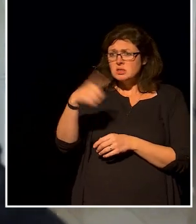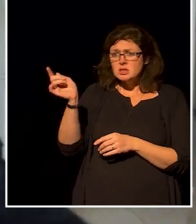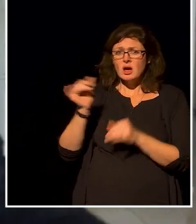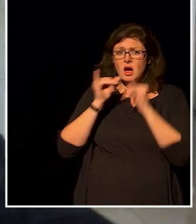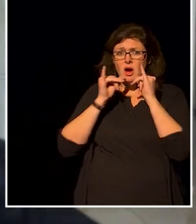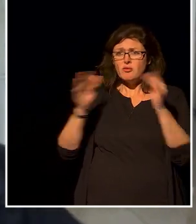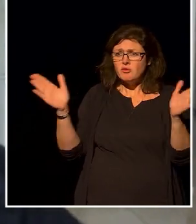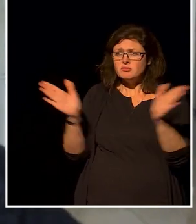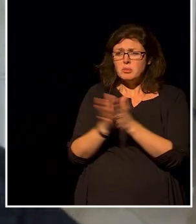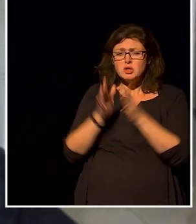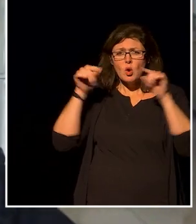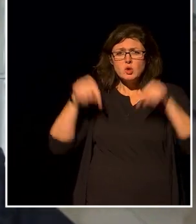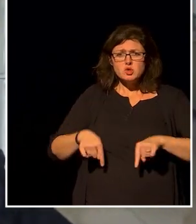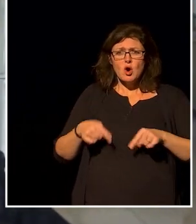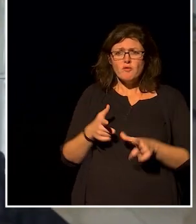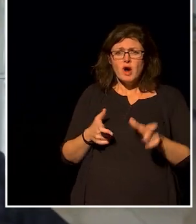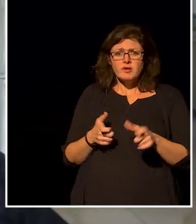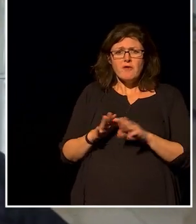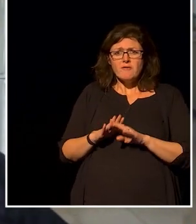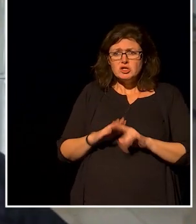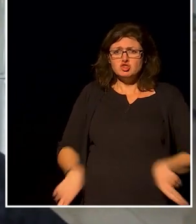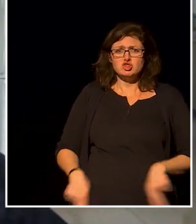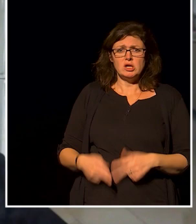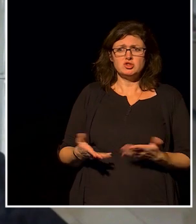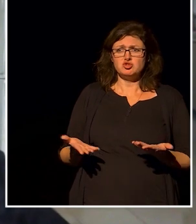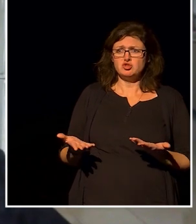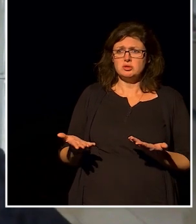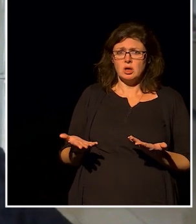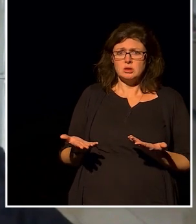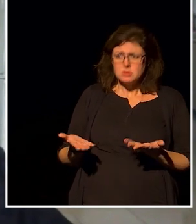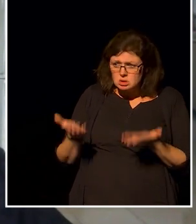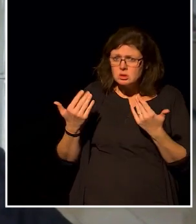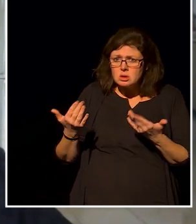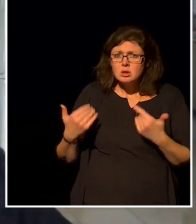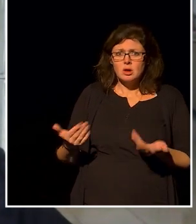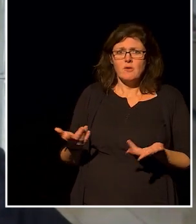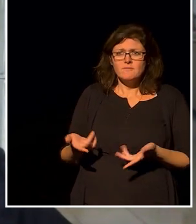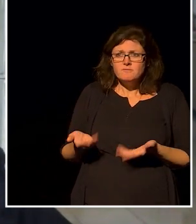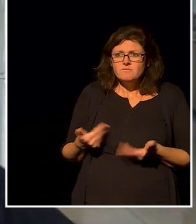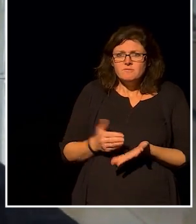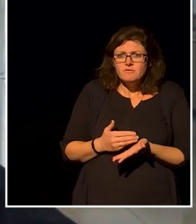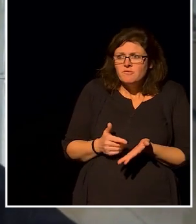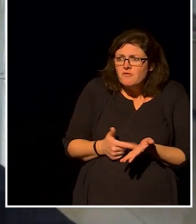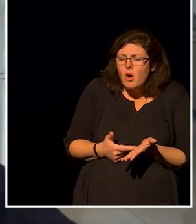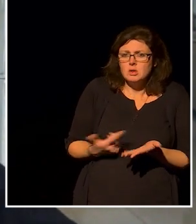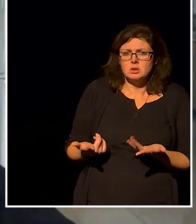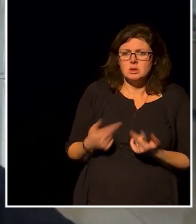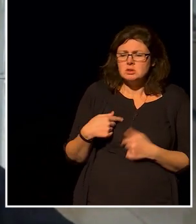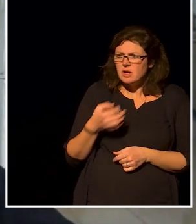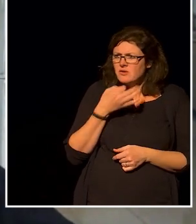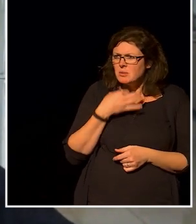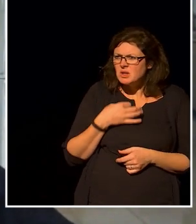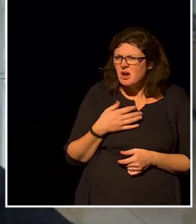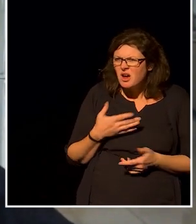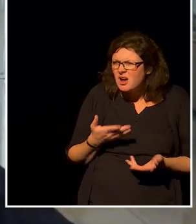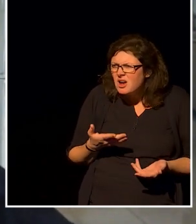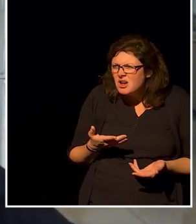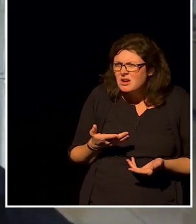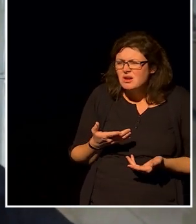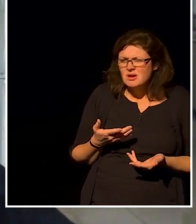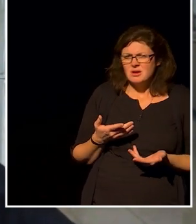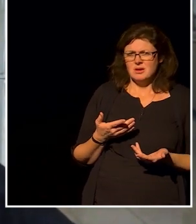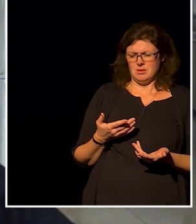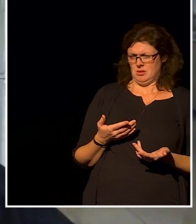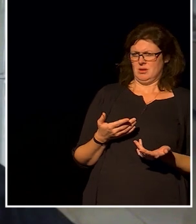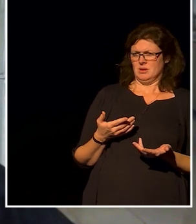Waffenstillstand, für einen sofortigen Waffenstillstand plädieren, dann fragt man sich, ob sie die politische Verantwortung dann